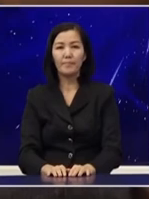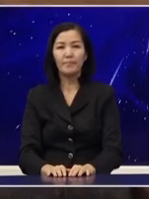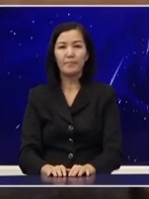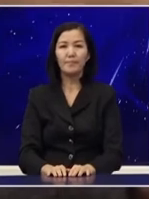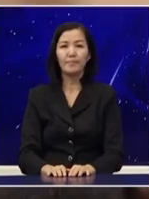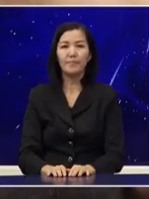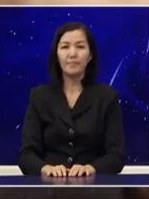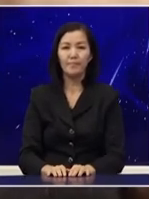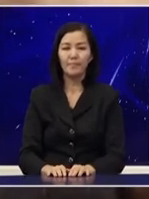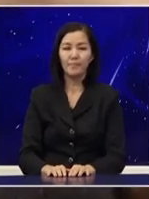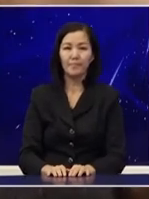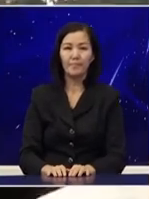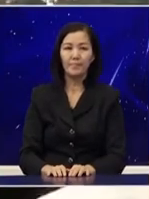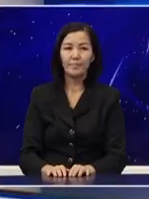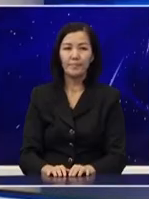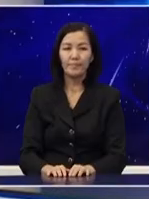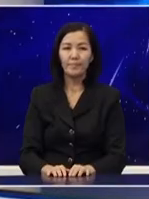Несіпбек, жетісу телеарнасы.